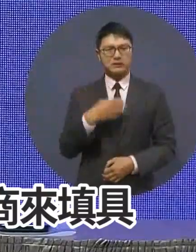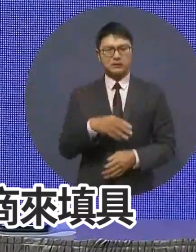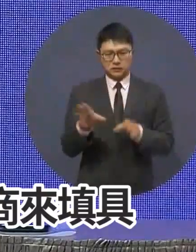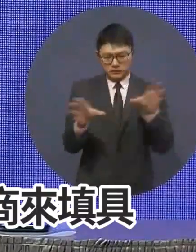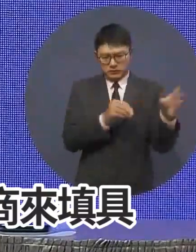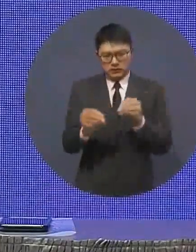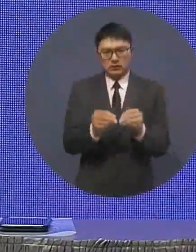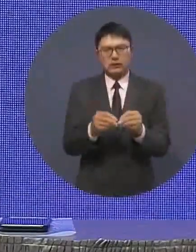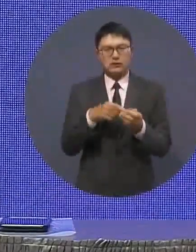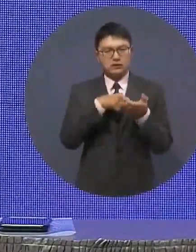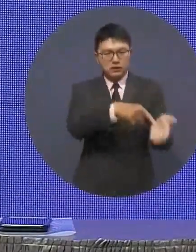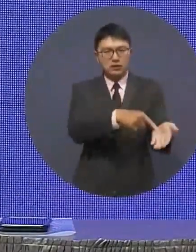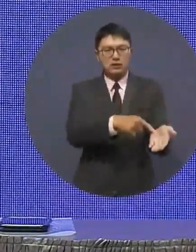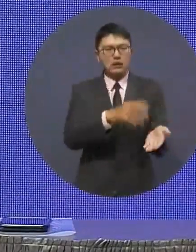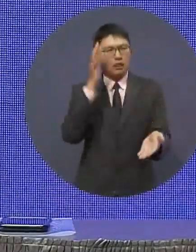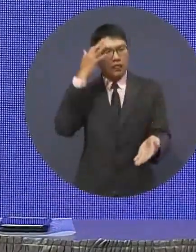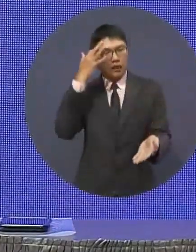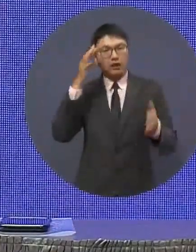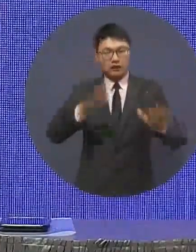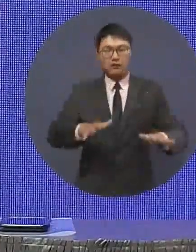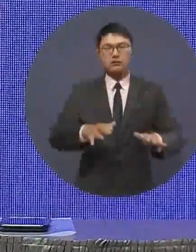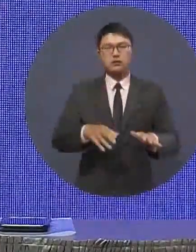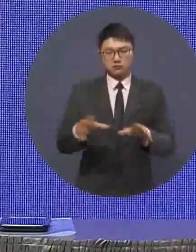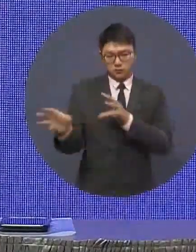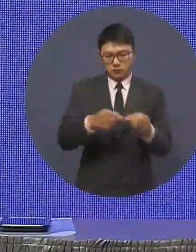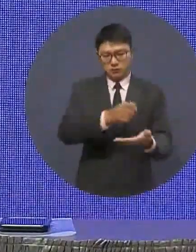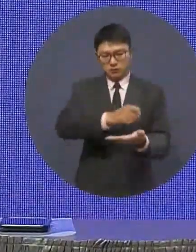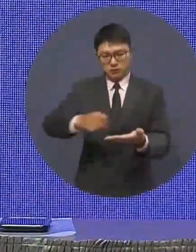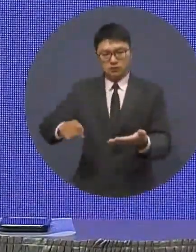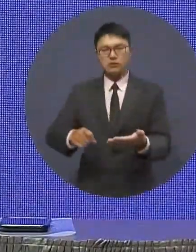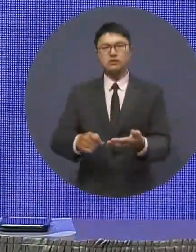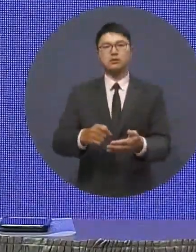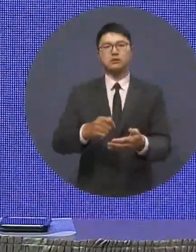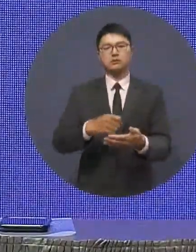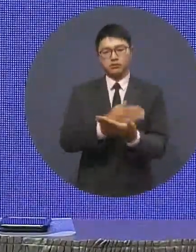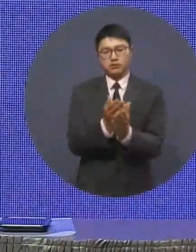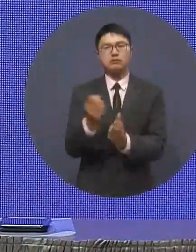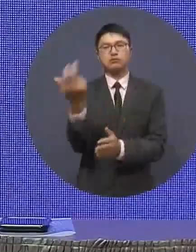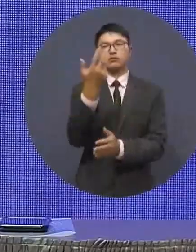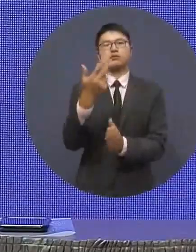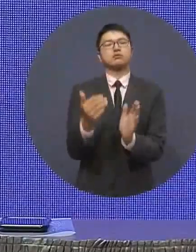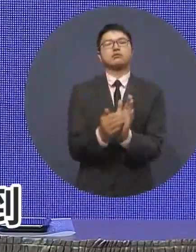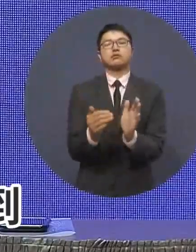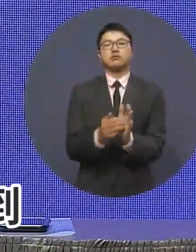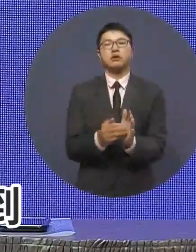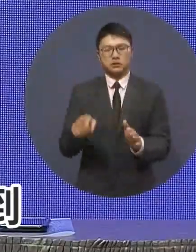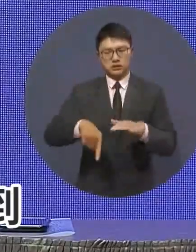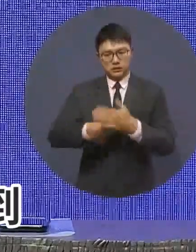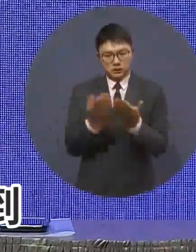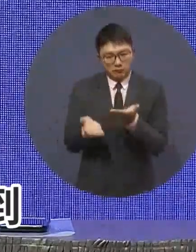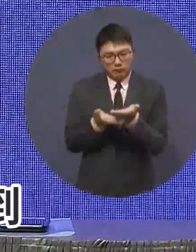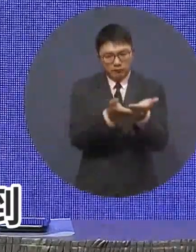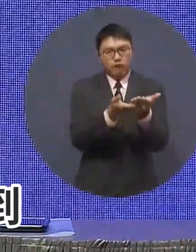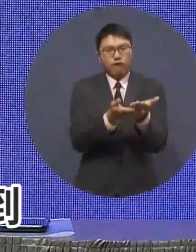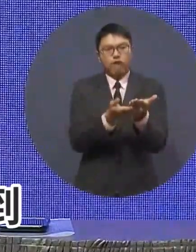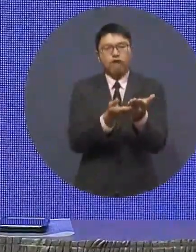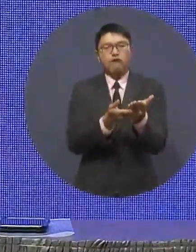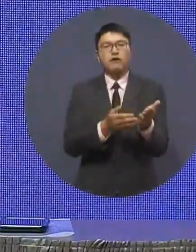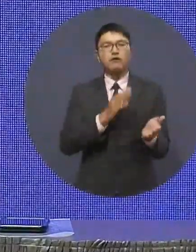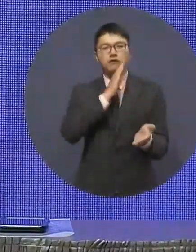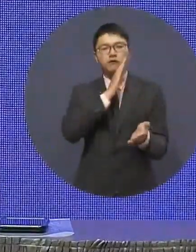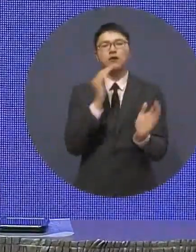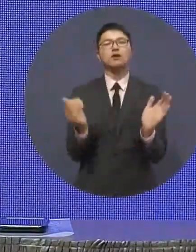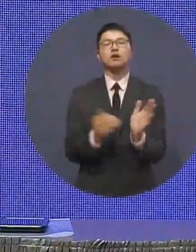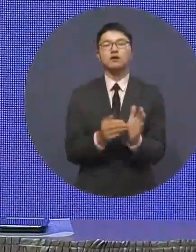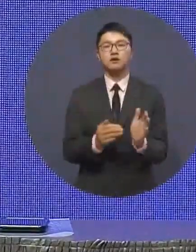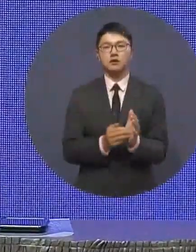厂商来填具，现在只要填具7个文件，而这7个文件主要都是佐证用，我们在整个简报上可以看到，最